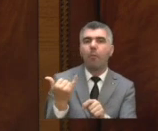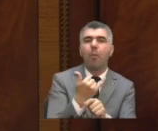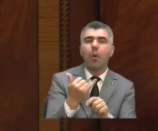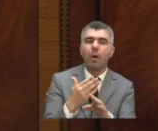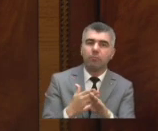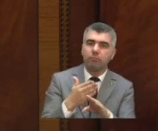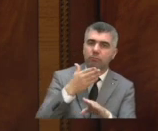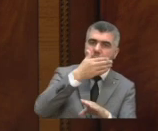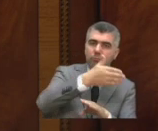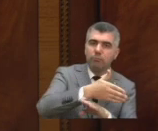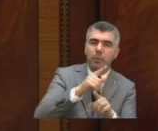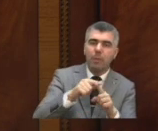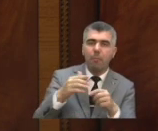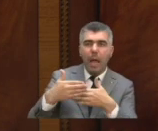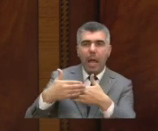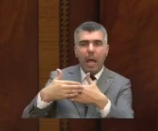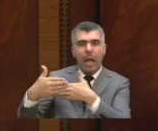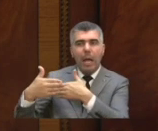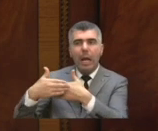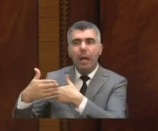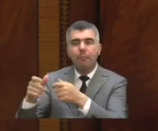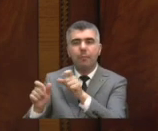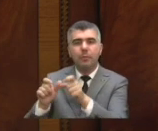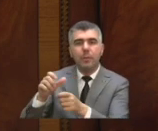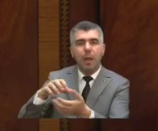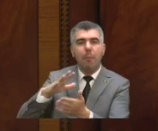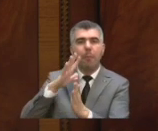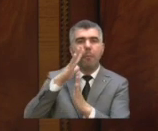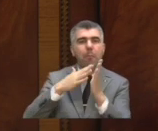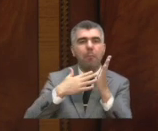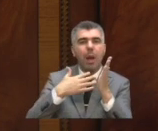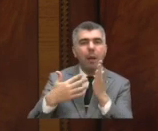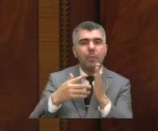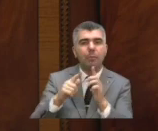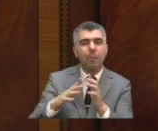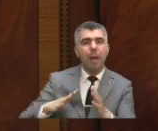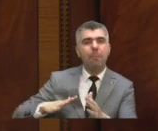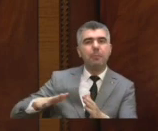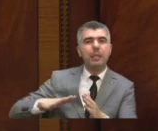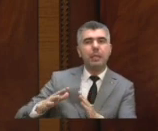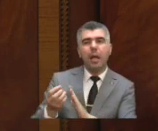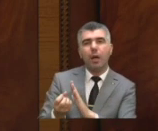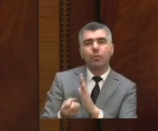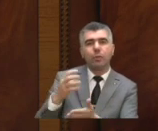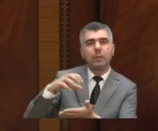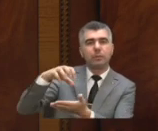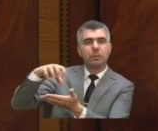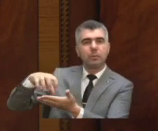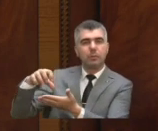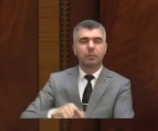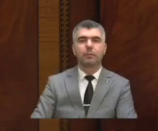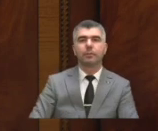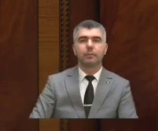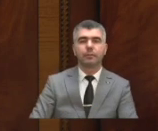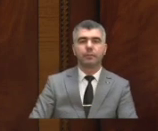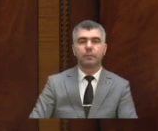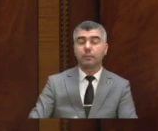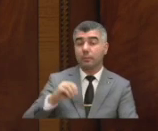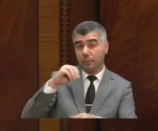وتجهيزات القرب في اطار برامج سياسه المدينه وستعتمد